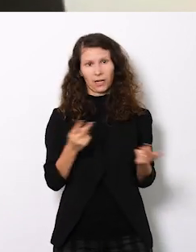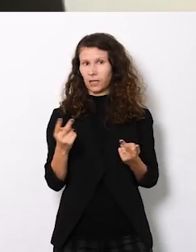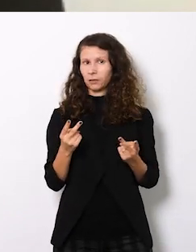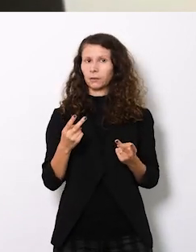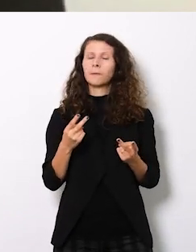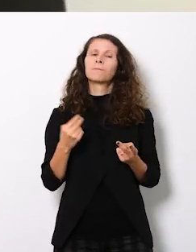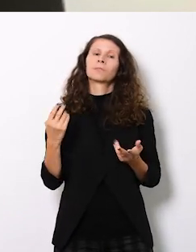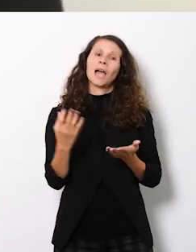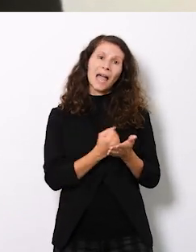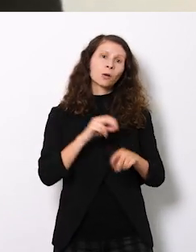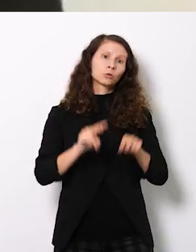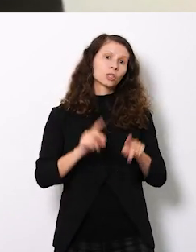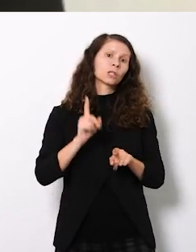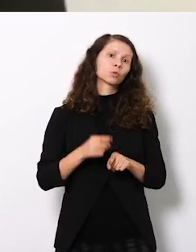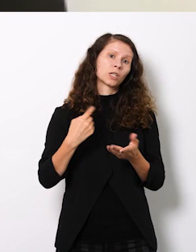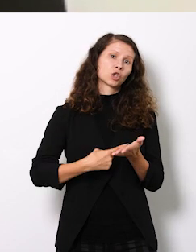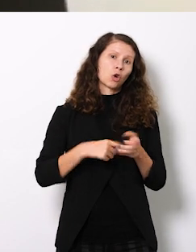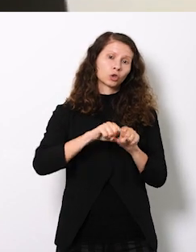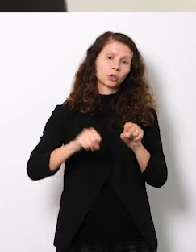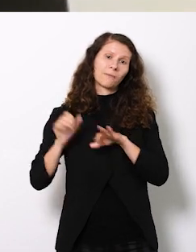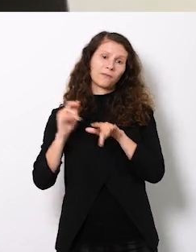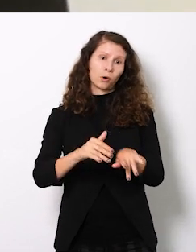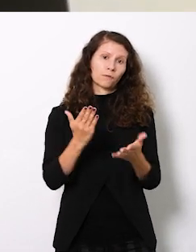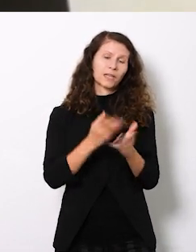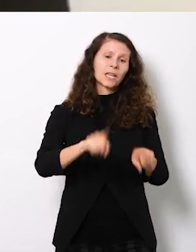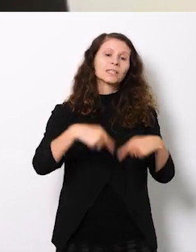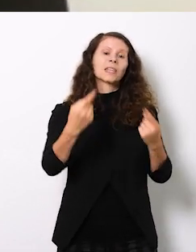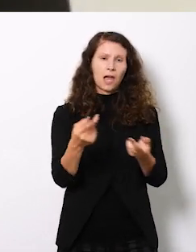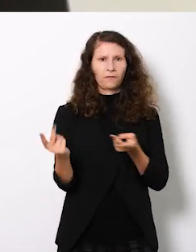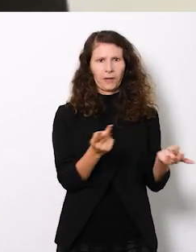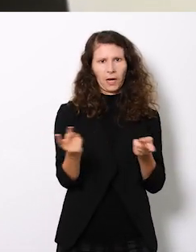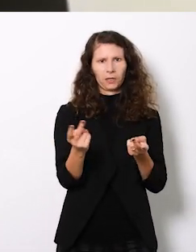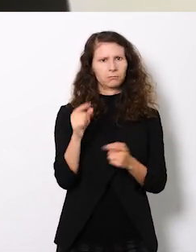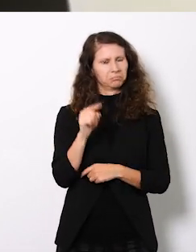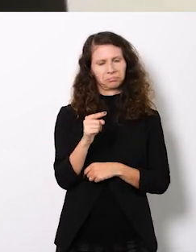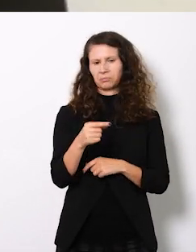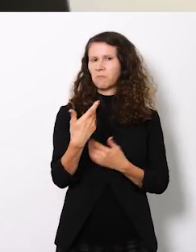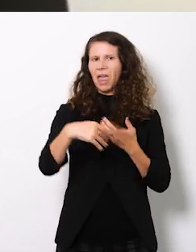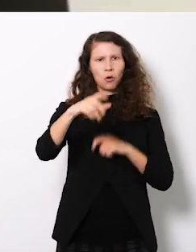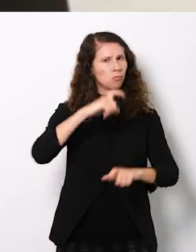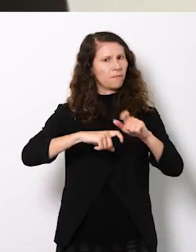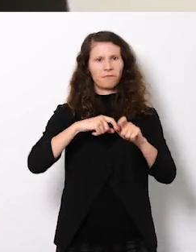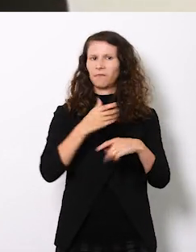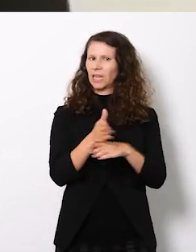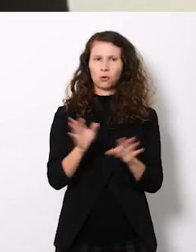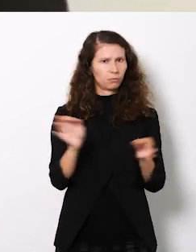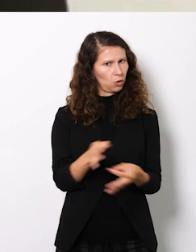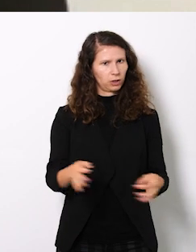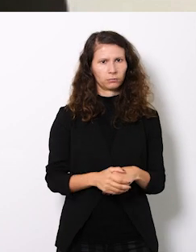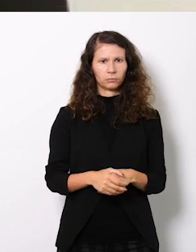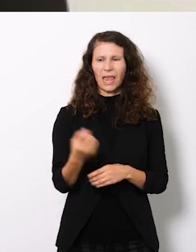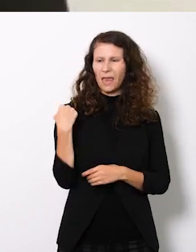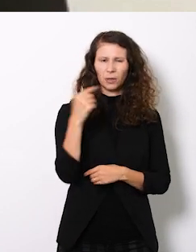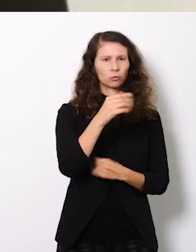man immer nach der Wirkung des Steuersystems sehen. Und da haben wir wirklich keinen Bedarf an mehr Umverteilung. Die Vermögen, die Sie